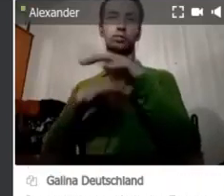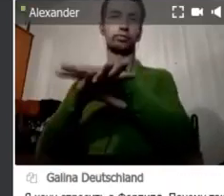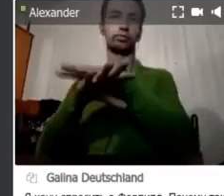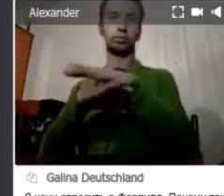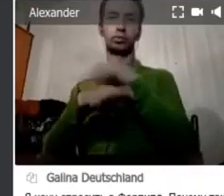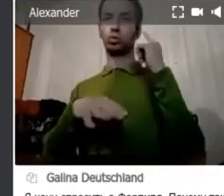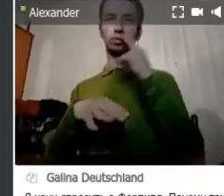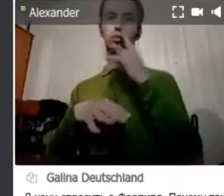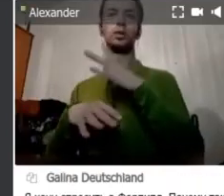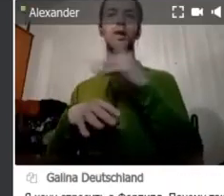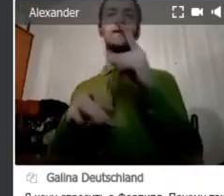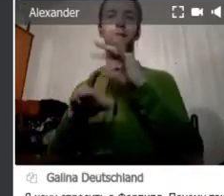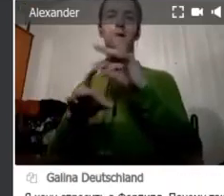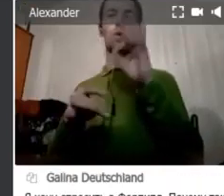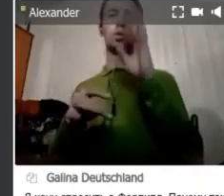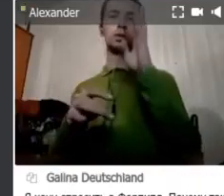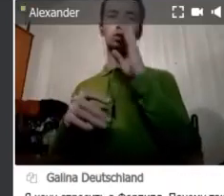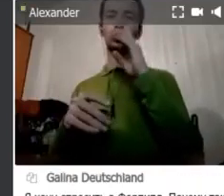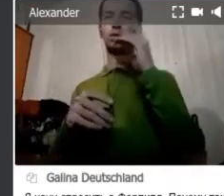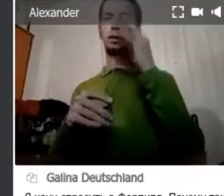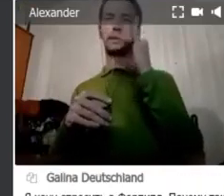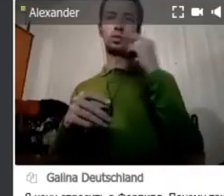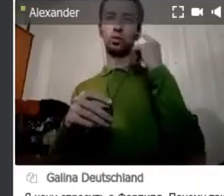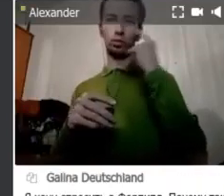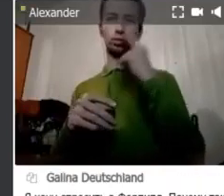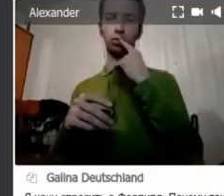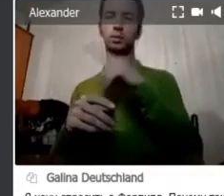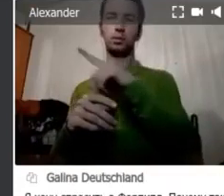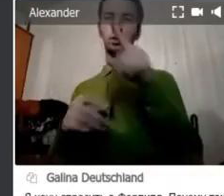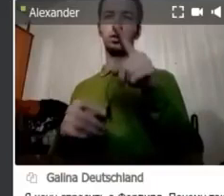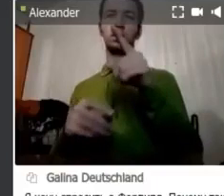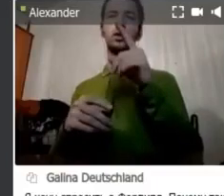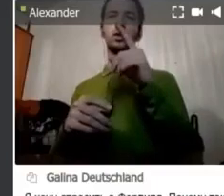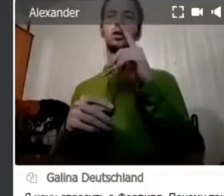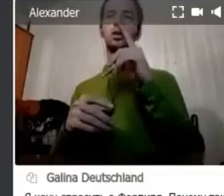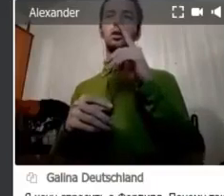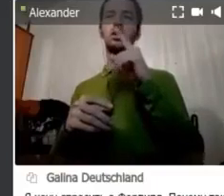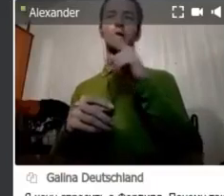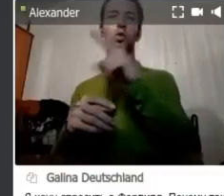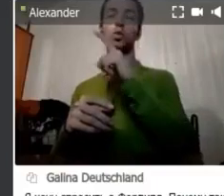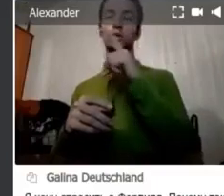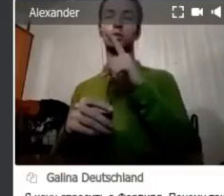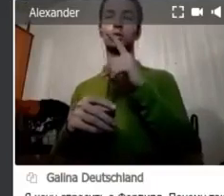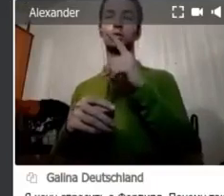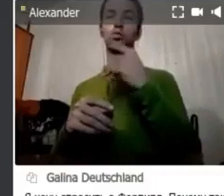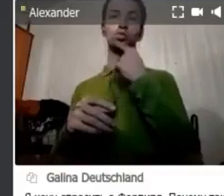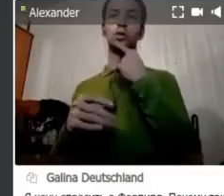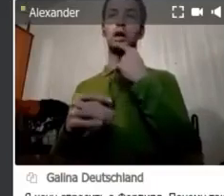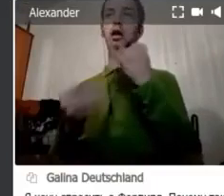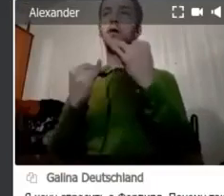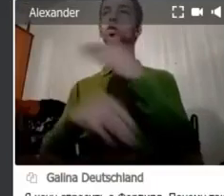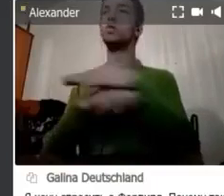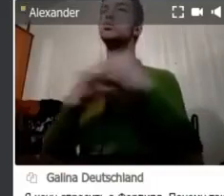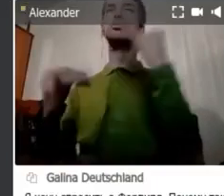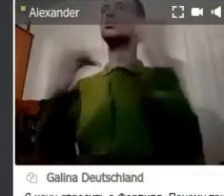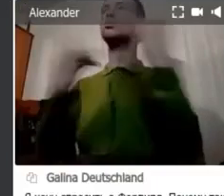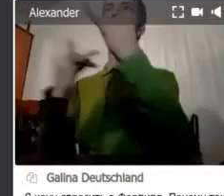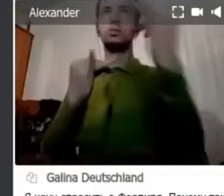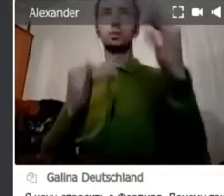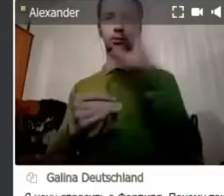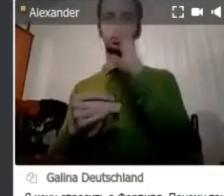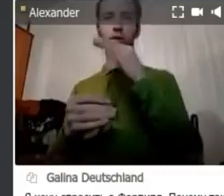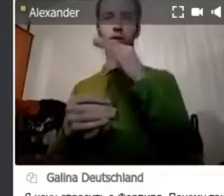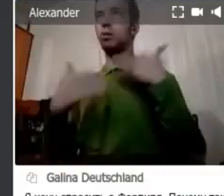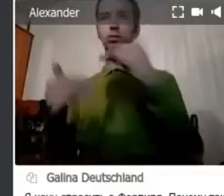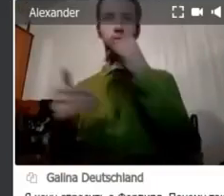доход. То есть... О чем я хочу сказать? Что этот бизнес подходит всем, всем, абсолютно всем. Все просто зависит от